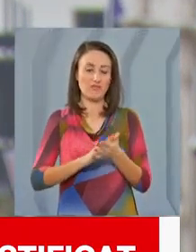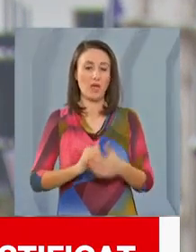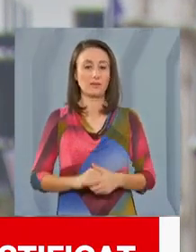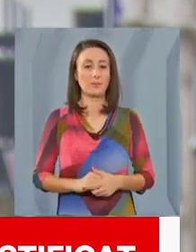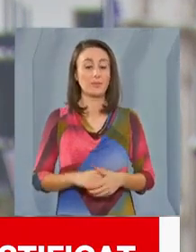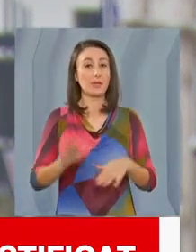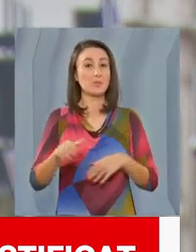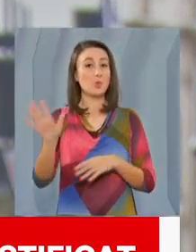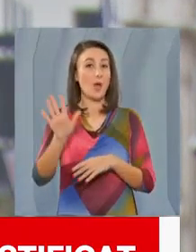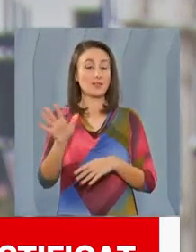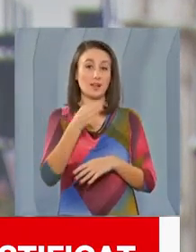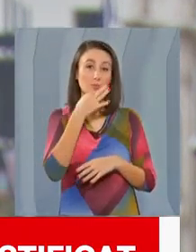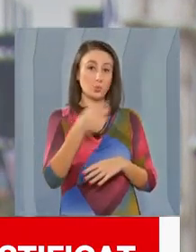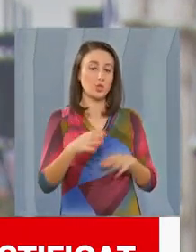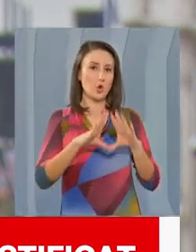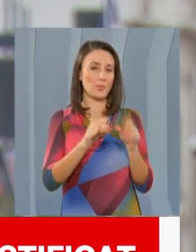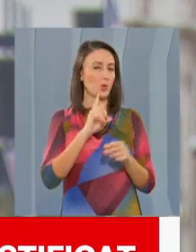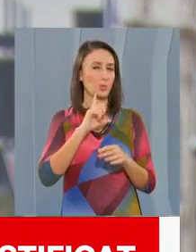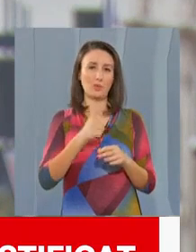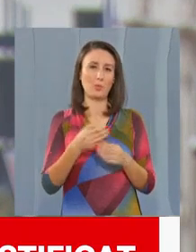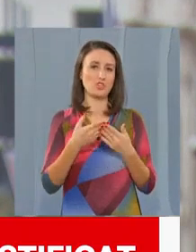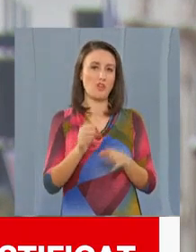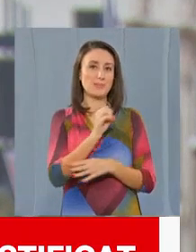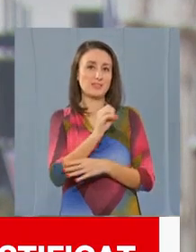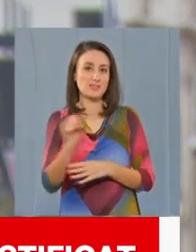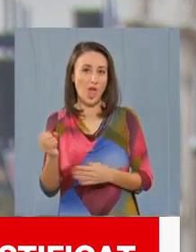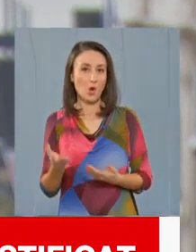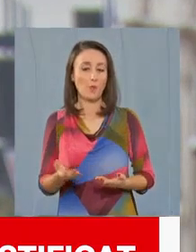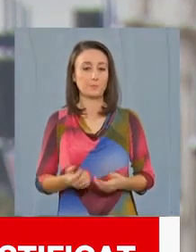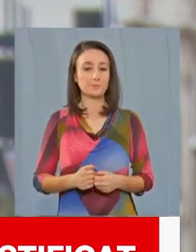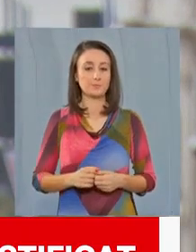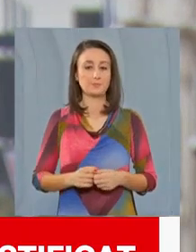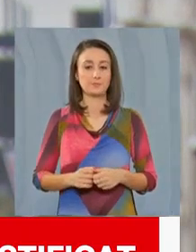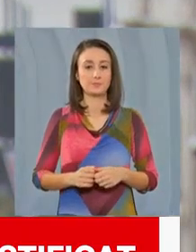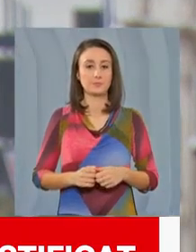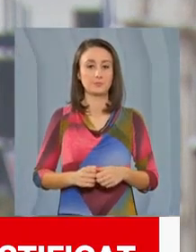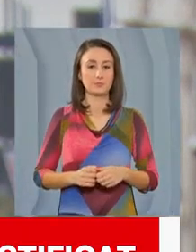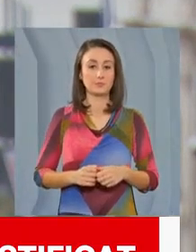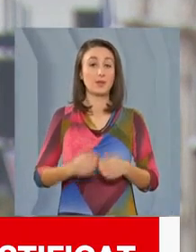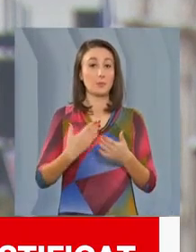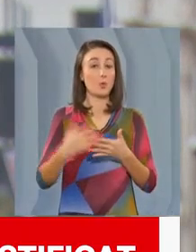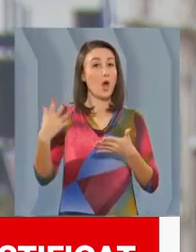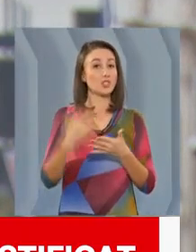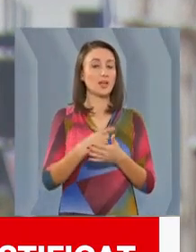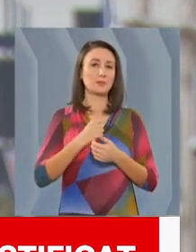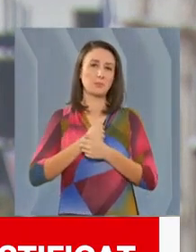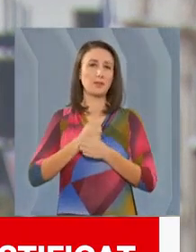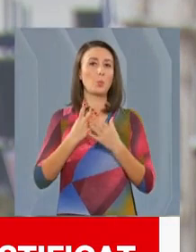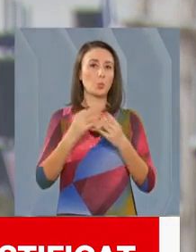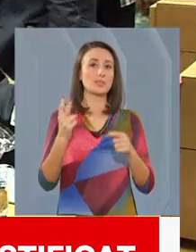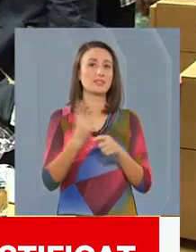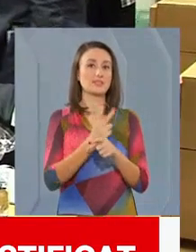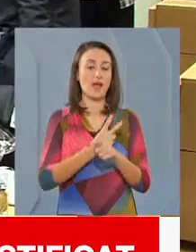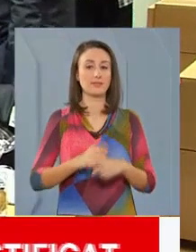Ministrul de Externe susține că România nu trebuie să o ia de la zero în ceea ce privește aderarea la spațiul Schengen nu rece a câștigat simpatia multor